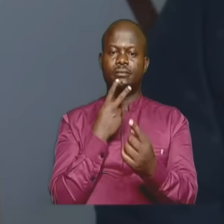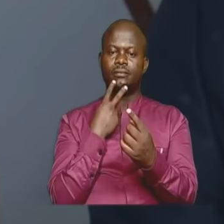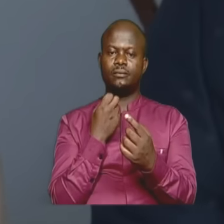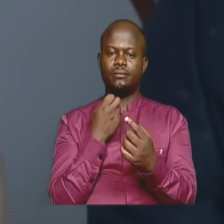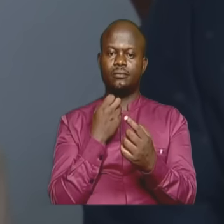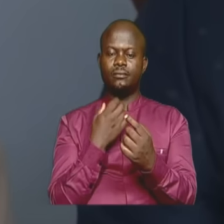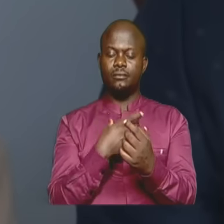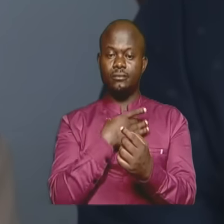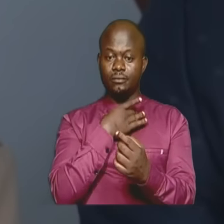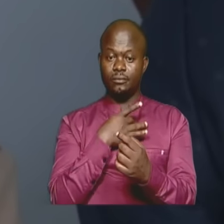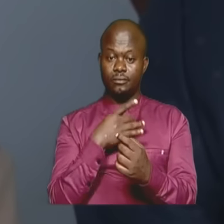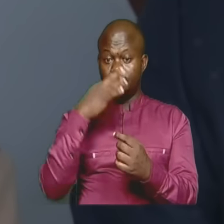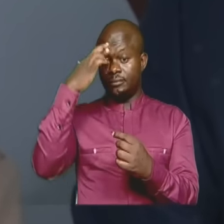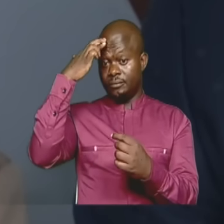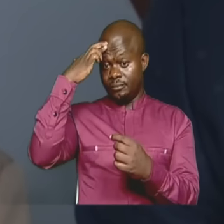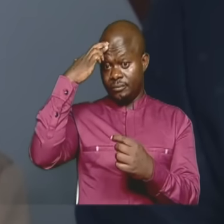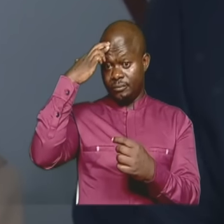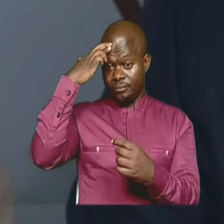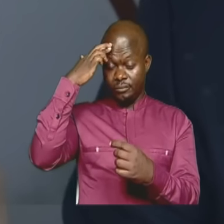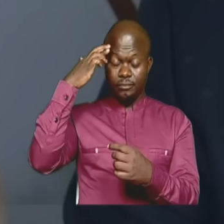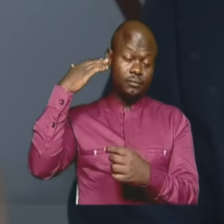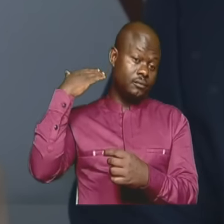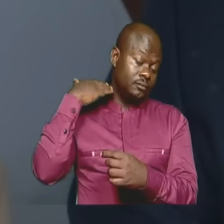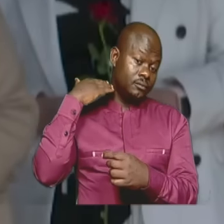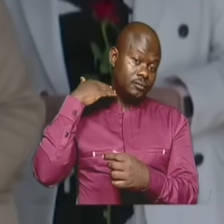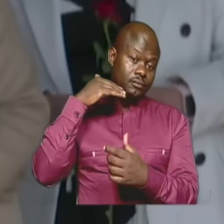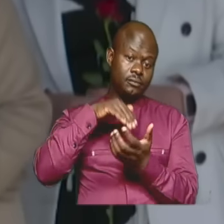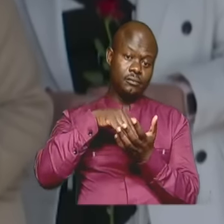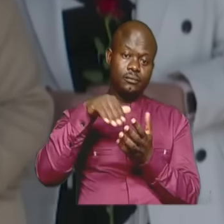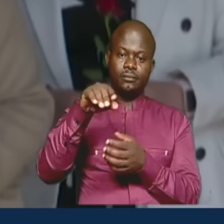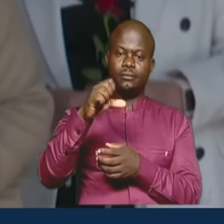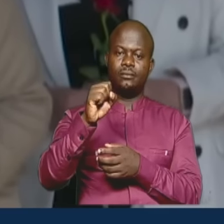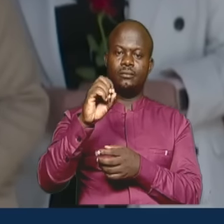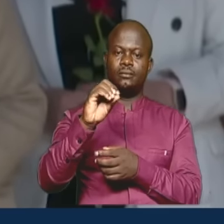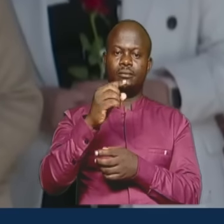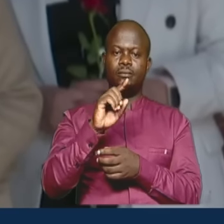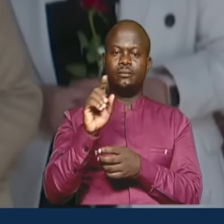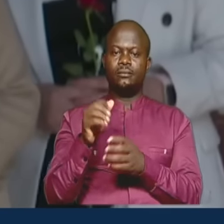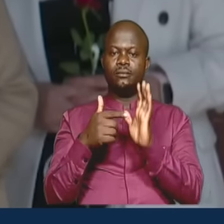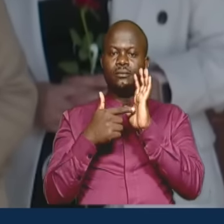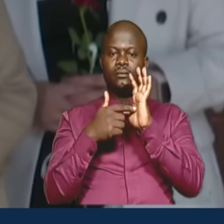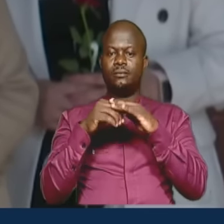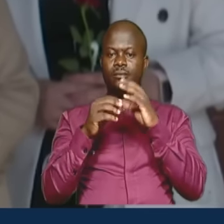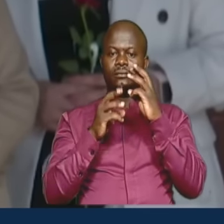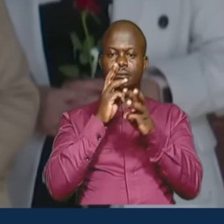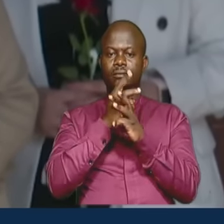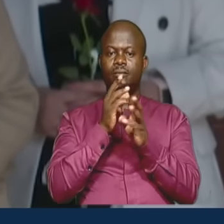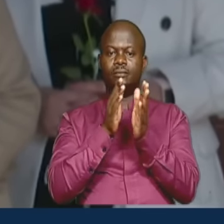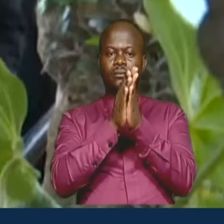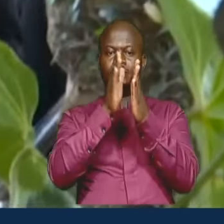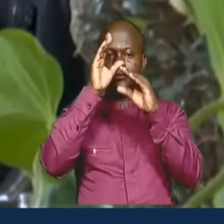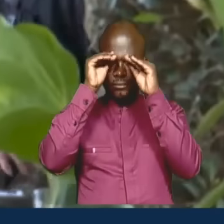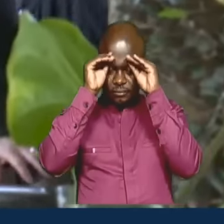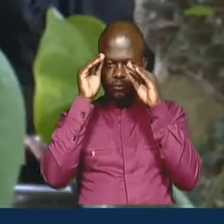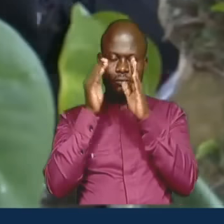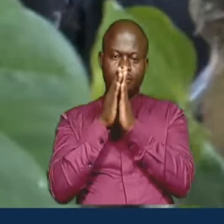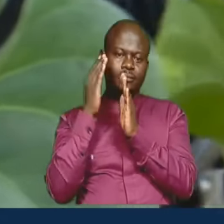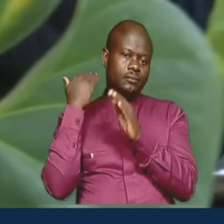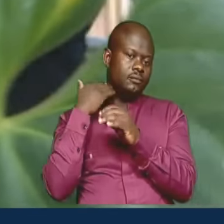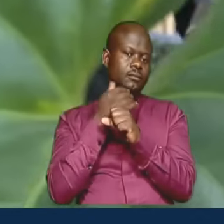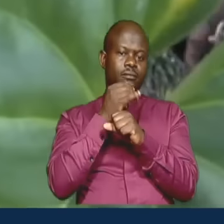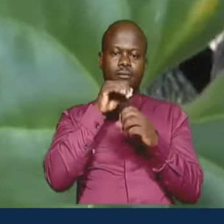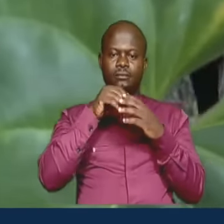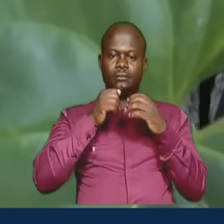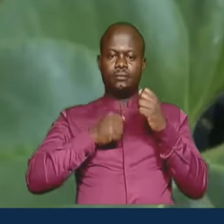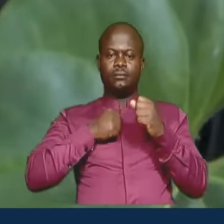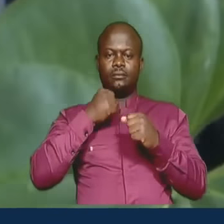urwibutso rwa Jenoside rwa Kigali ku Gisozi akaba yagaragaje ko isi muri rusange ikwiye kwigira ku mateka ya Jenoside yakorewe Abatutsi mu